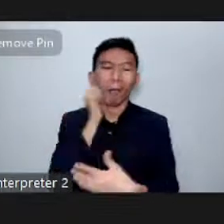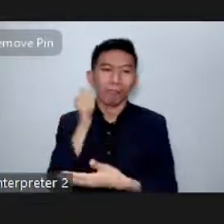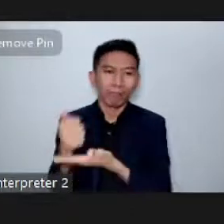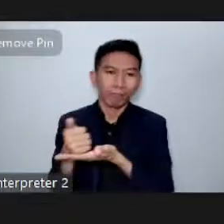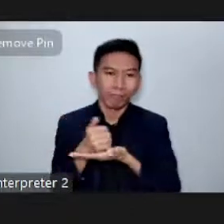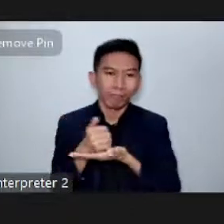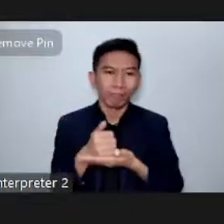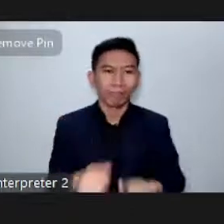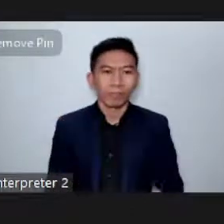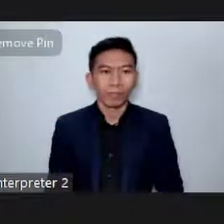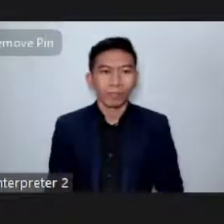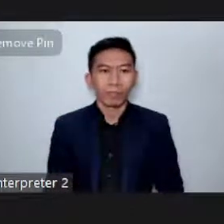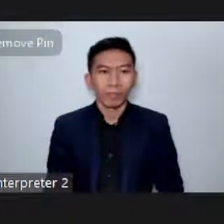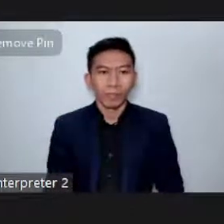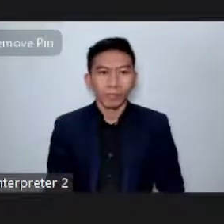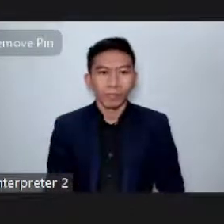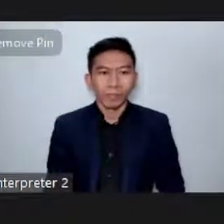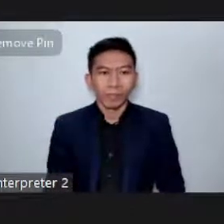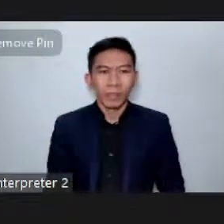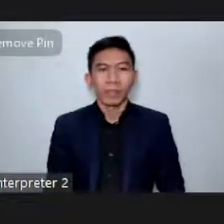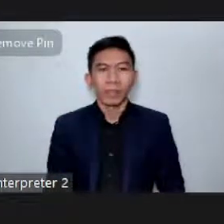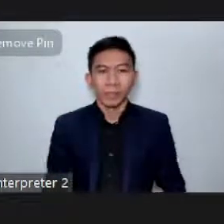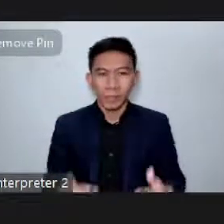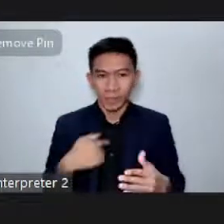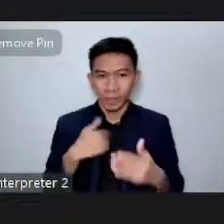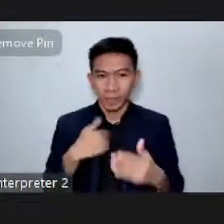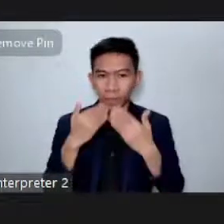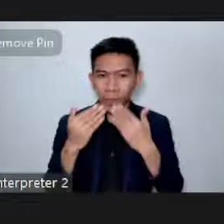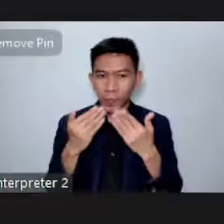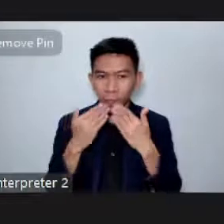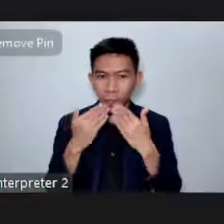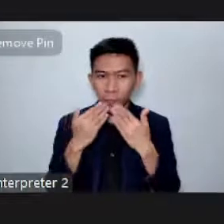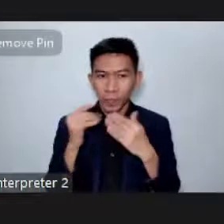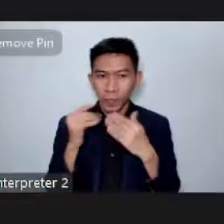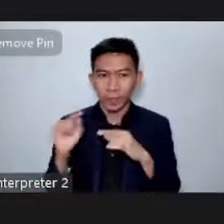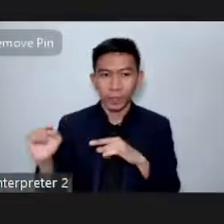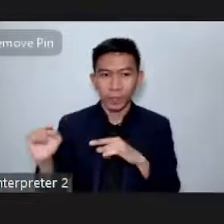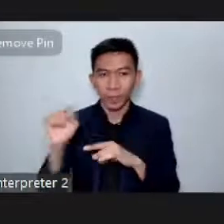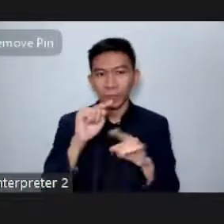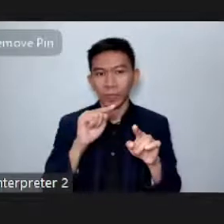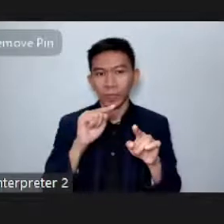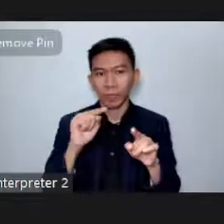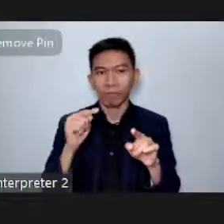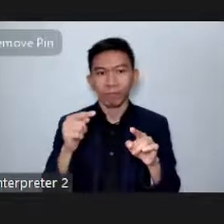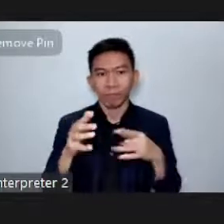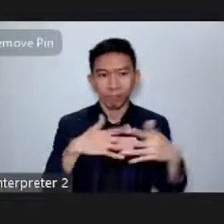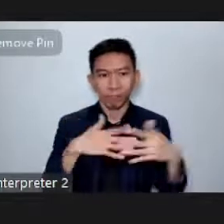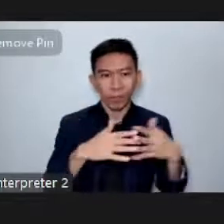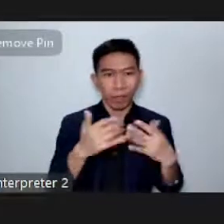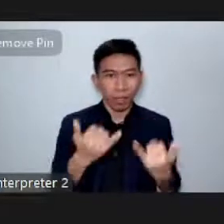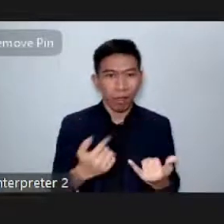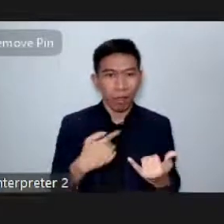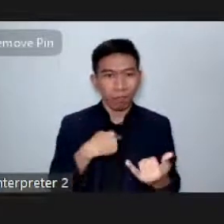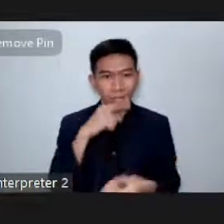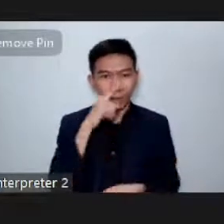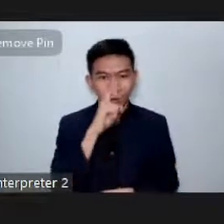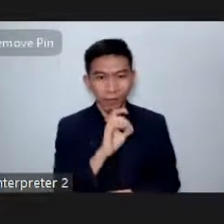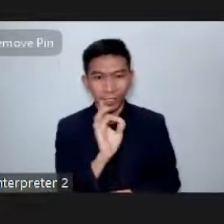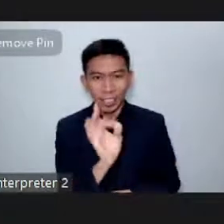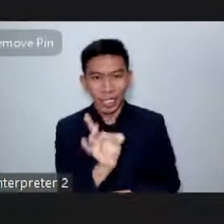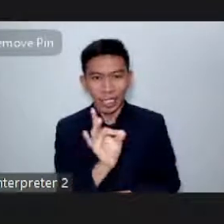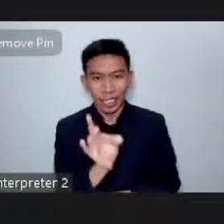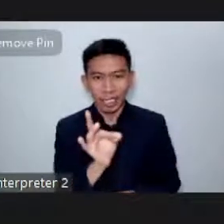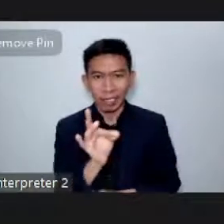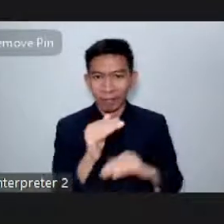manugang. Kaya nagpapasalamat pa rin ako sa Panginoon na sa edad ko ngayon